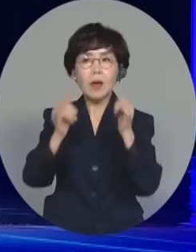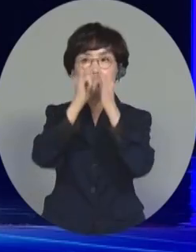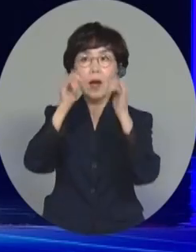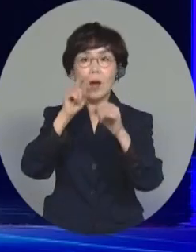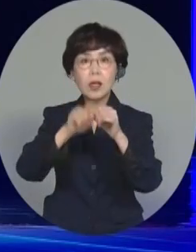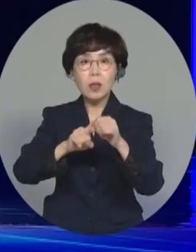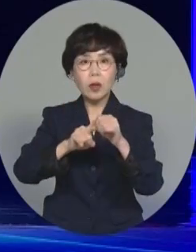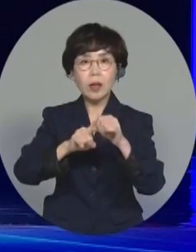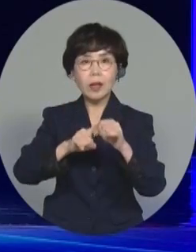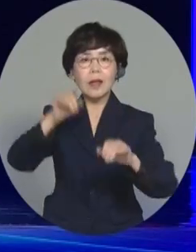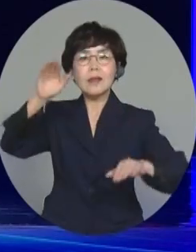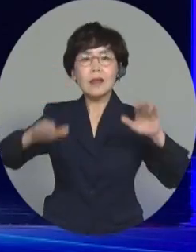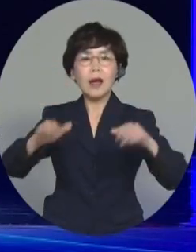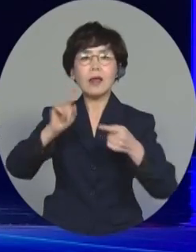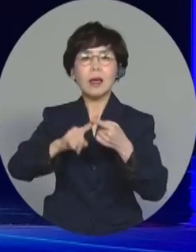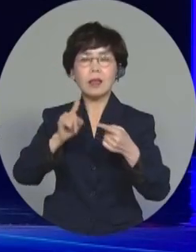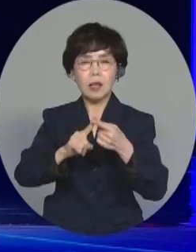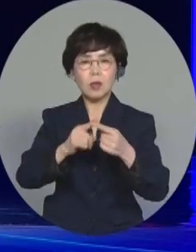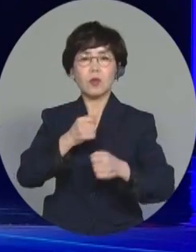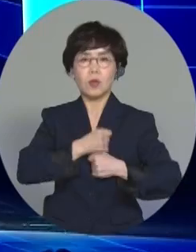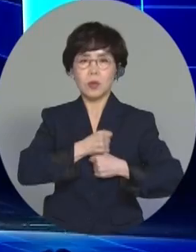대해서 주의를 해야 합니다.